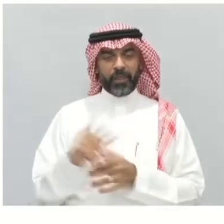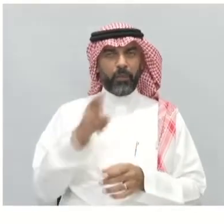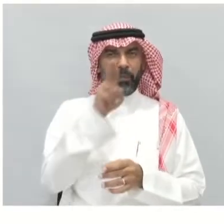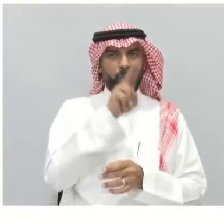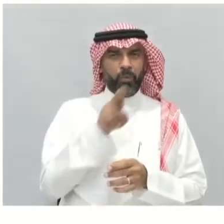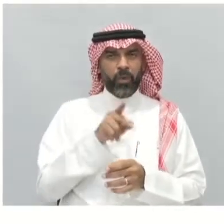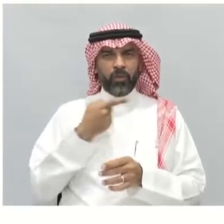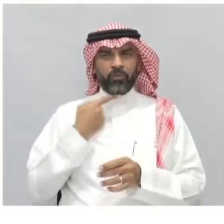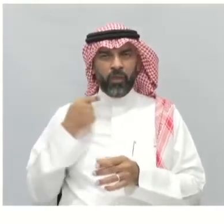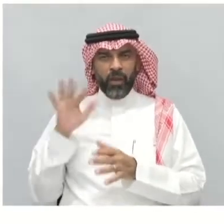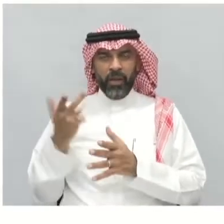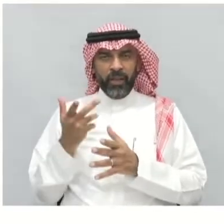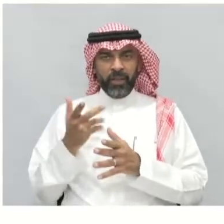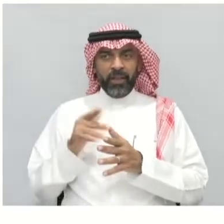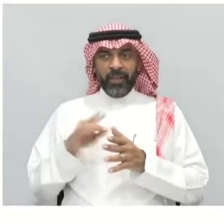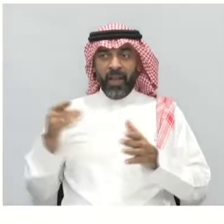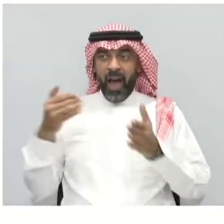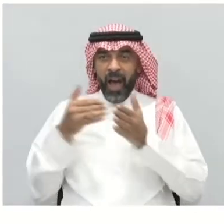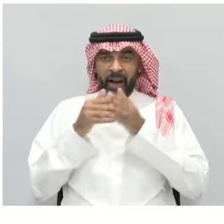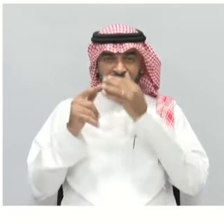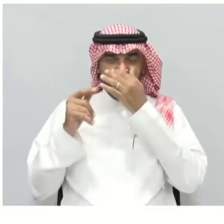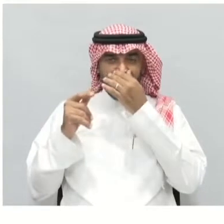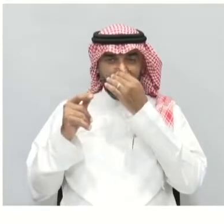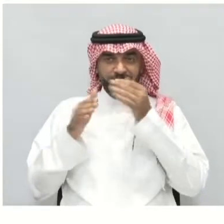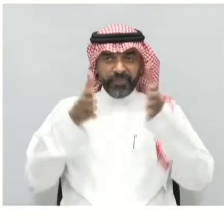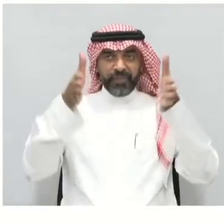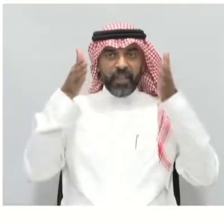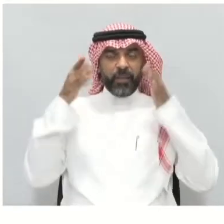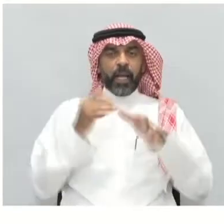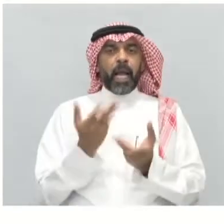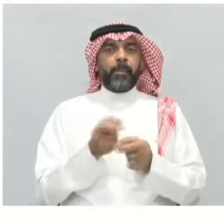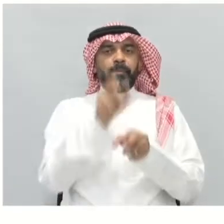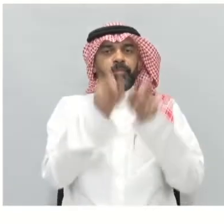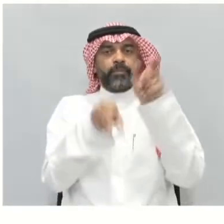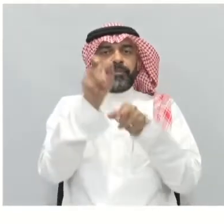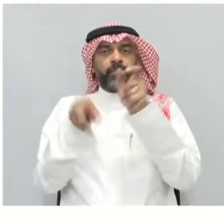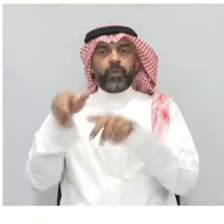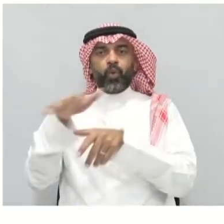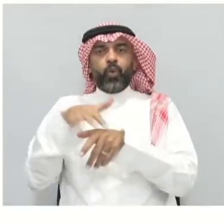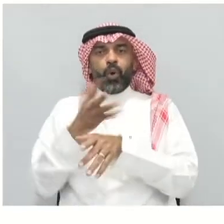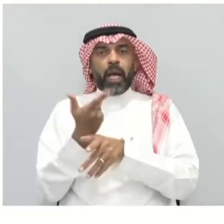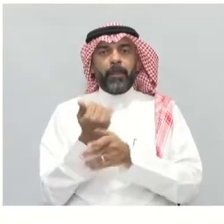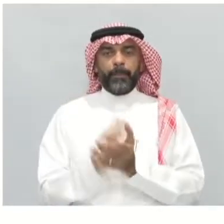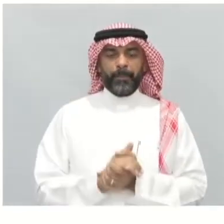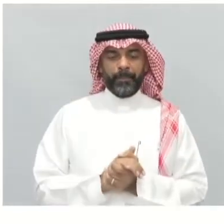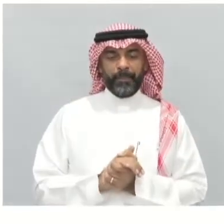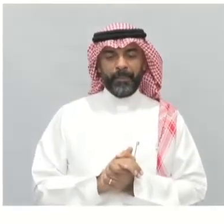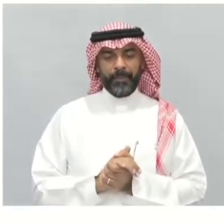كم شخصا اصبح في الحافله هذا مطلوب المباشر طيب راح استخدم